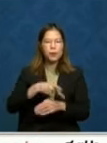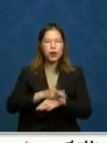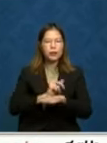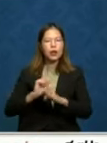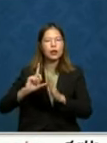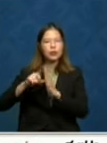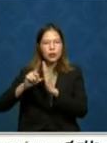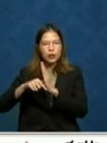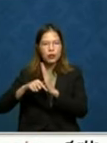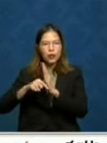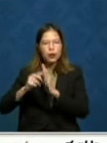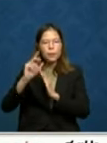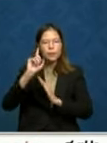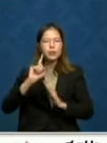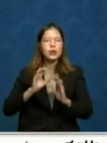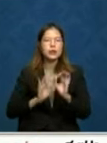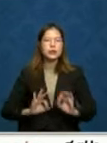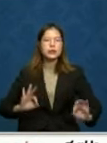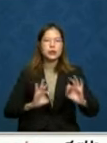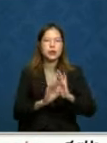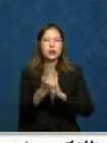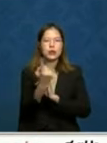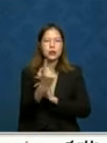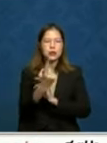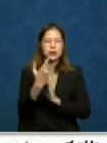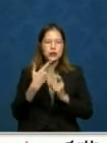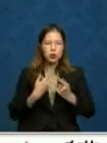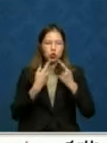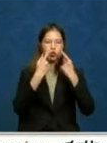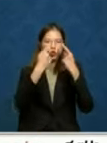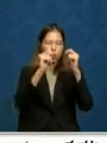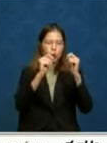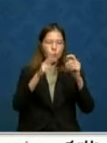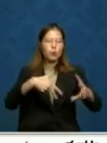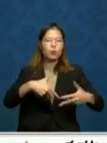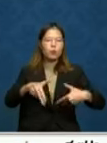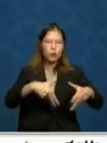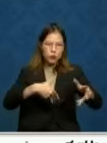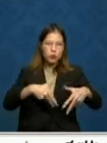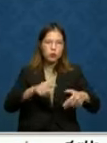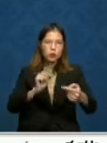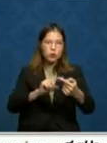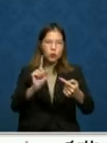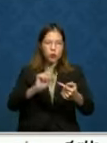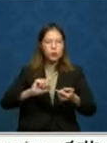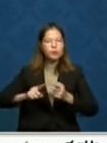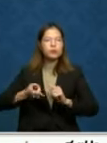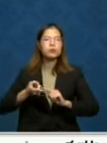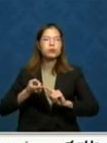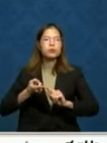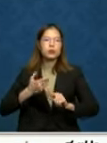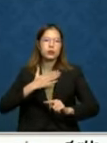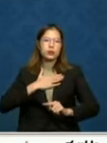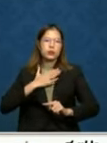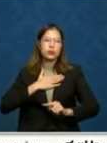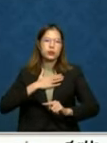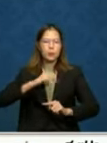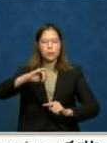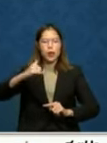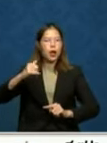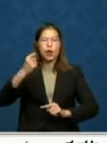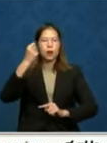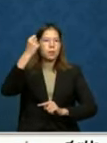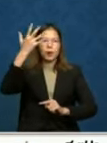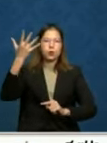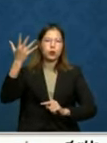ขาธิการประเด็นเดียวครับเพราะจะได้ตอบพี่น้องที่ไม่เข้าใจแม้แต่เพื่อนของผมบางคนก็ยังไม่เข้